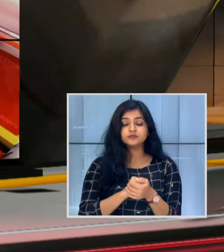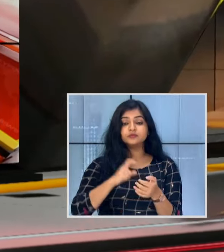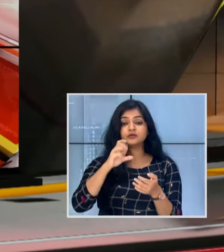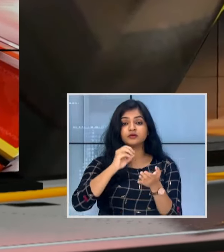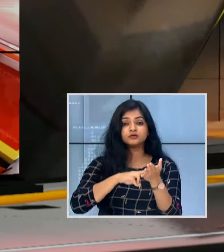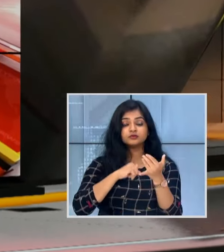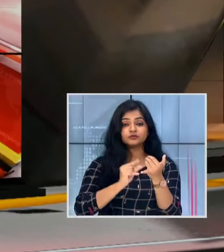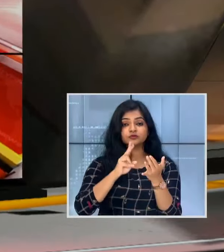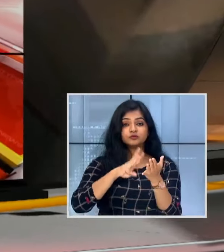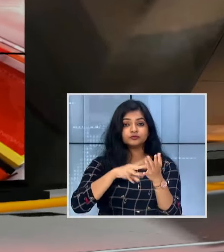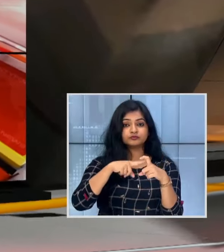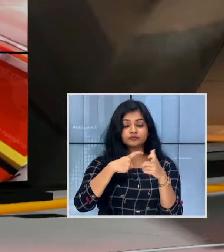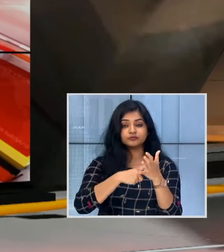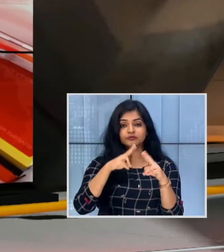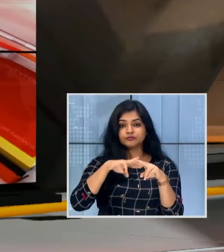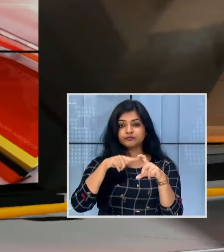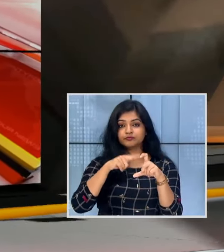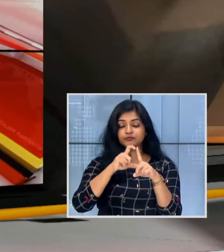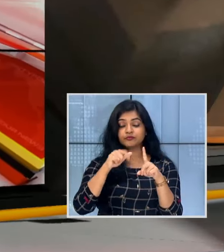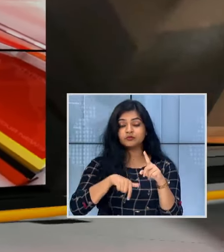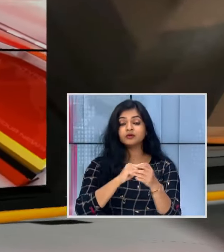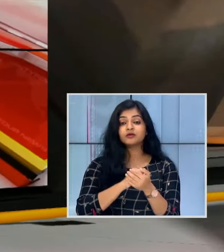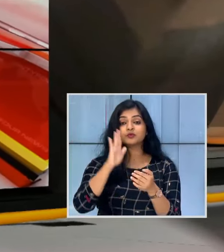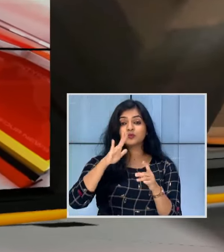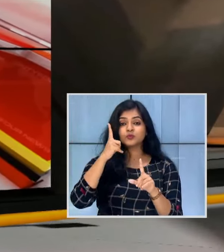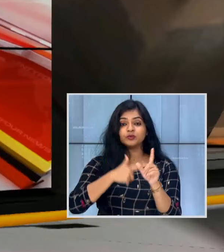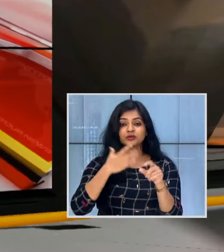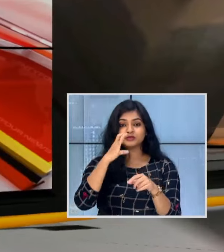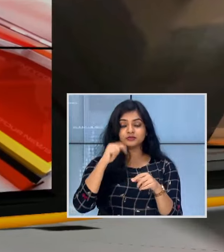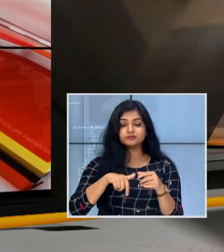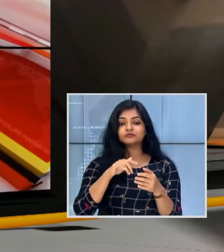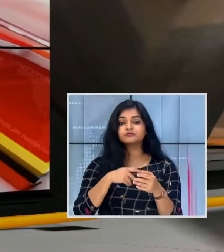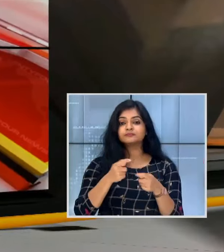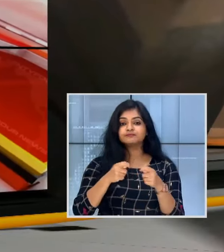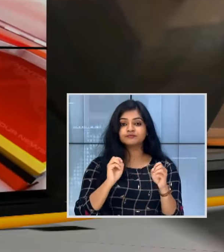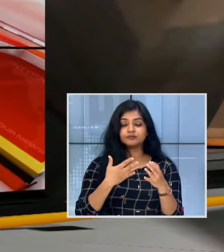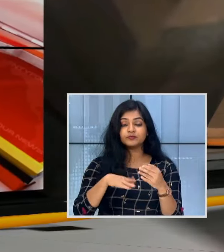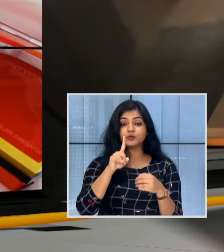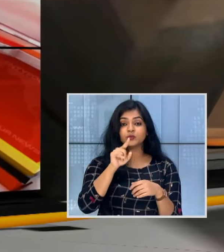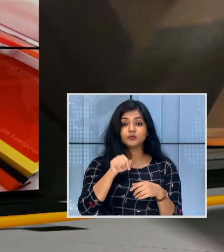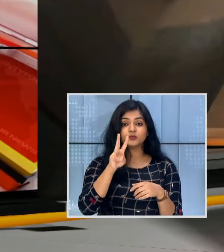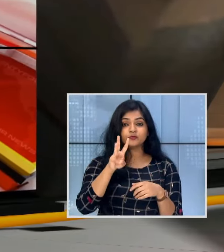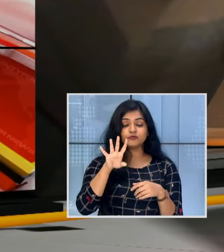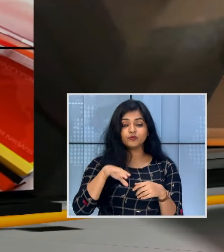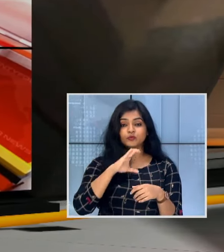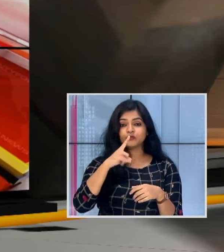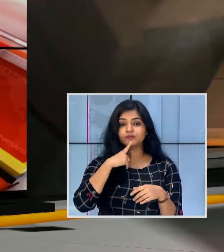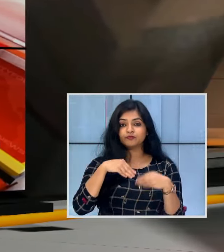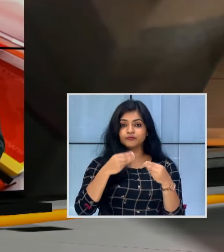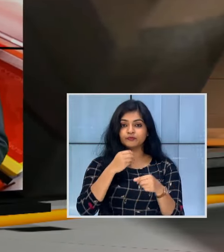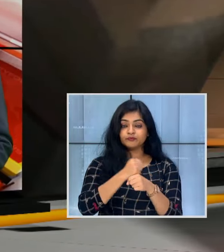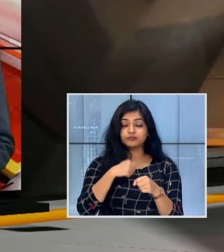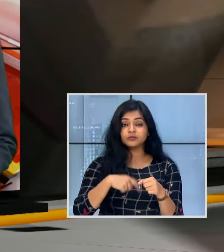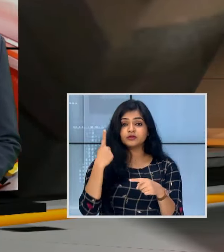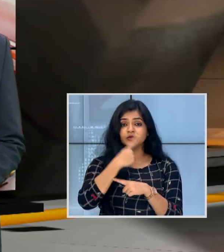കൺസ്യൂമർ ഫെഡ് എല്ലാ ജില്ലയിലും ക്രിസ്മസ് പുതുവത്സര ചന്തകൾ ആരംഭിക്കും. ഇതിനായി സർക്കാർ 1.34 കോടി രൂപ അനുവദിച്ചു. നിത്യോപയോഗ